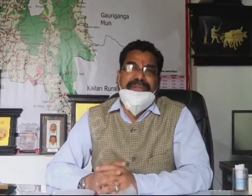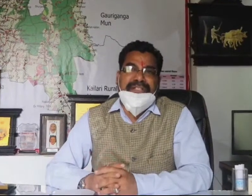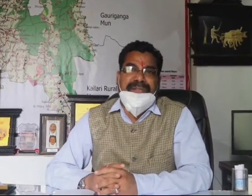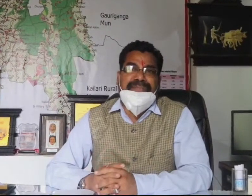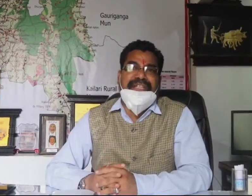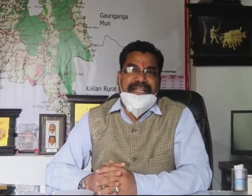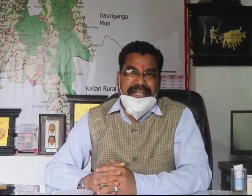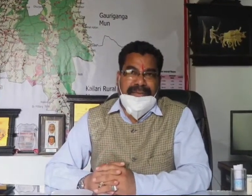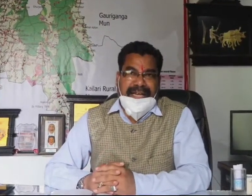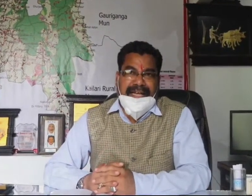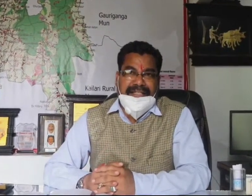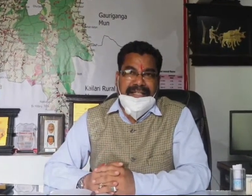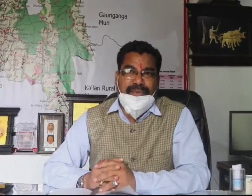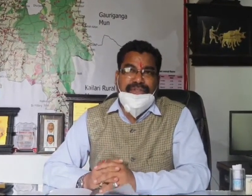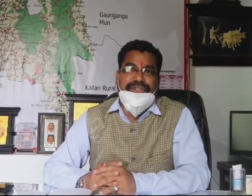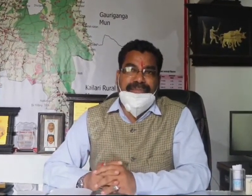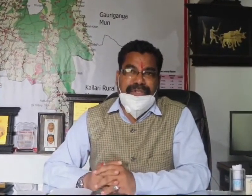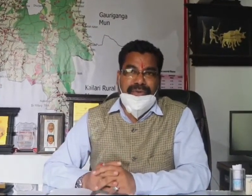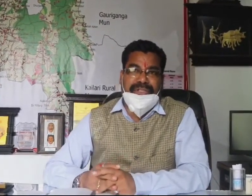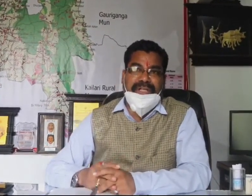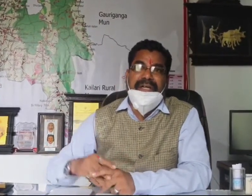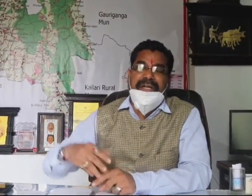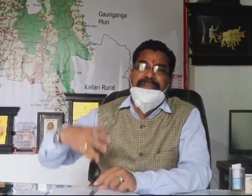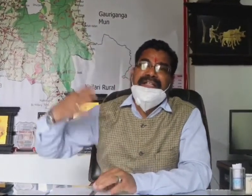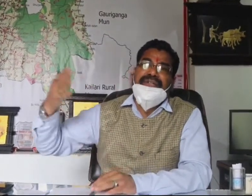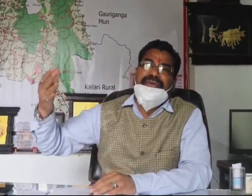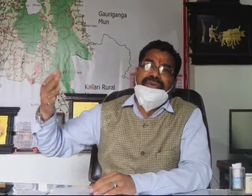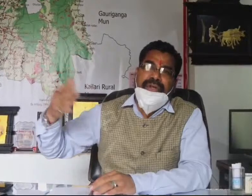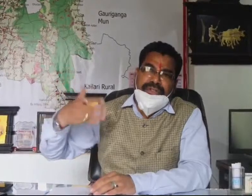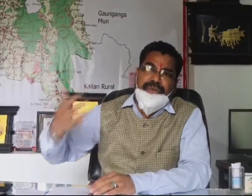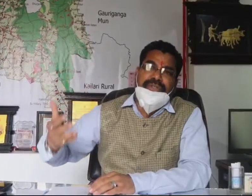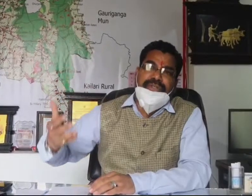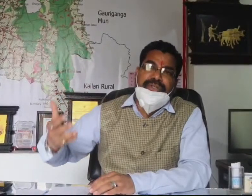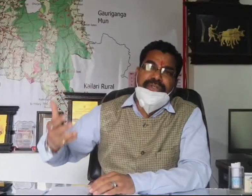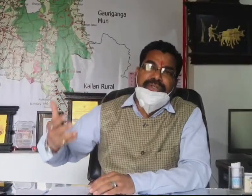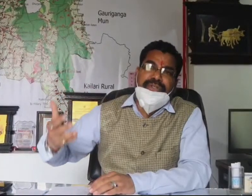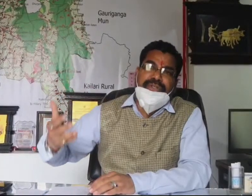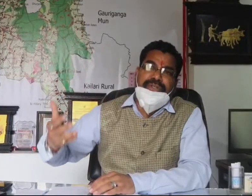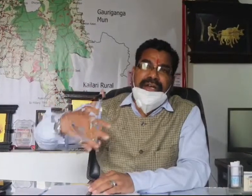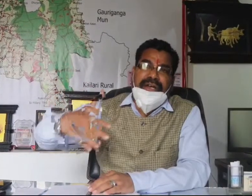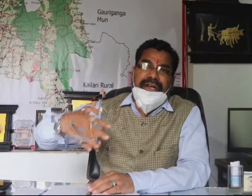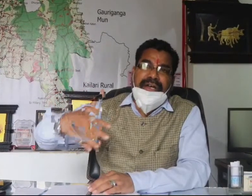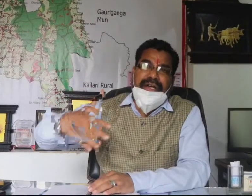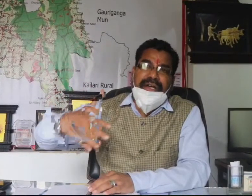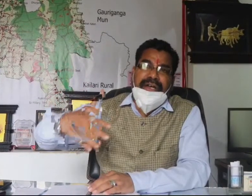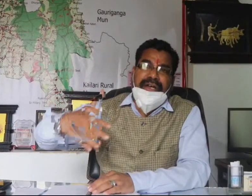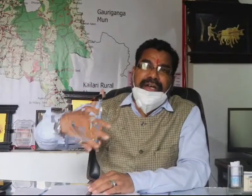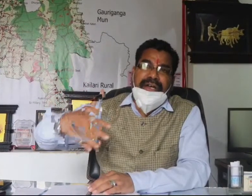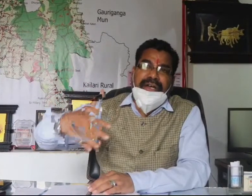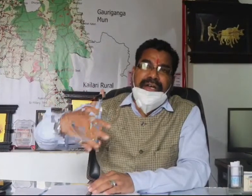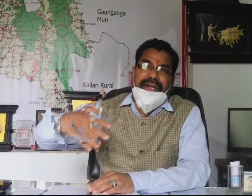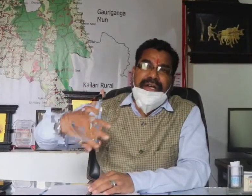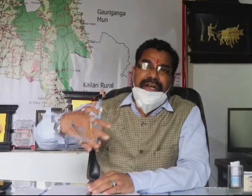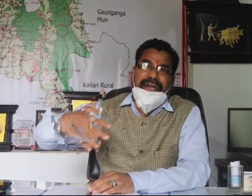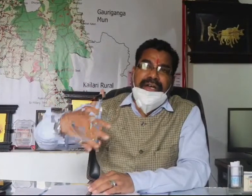7औं दिनसम्म चाहिँ PCR चेक भइरहेको छैन, पोजिटिभ निस्केको छ। मान्छेहरू 14 दिन होइन